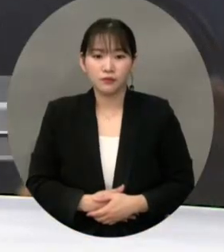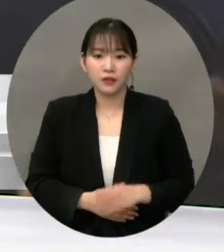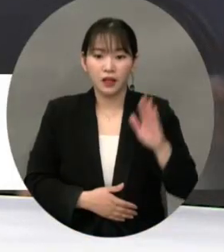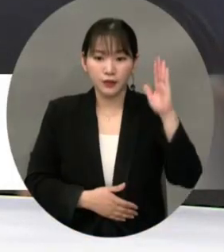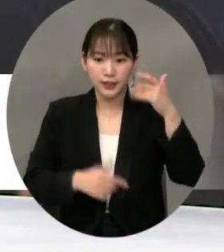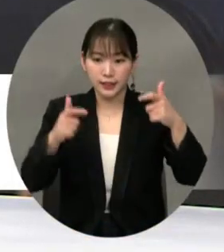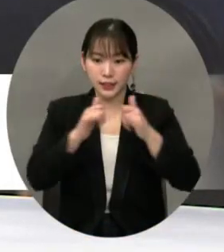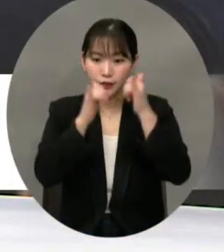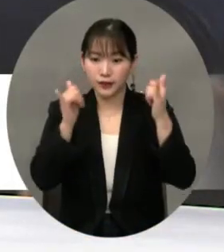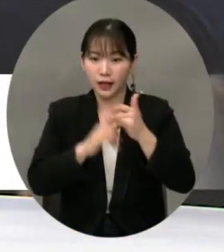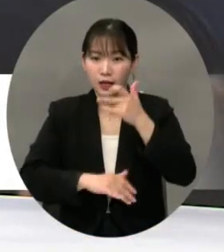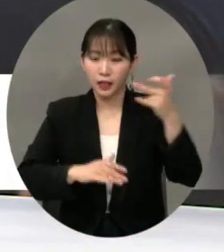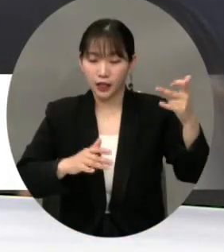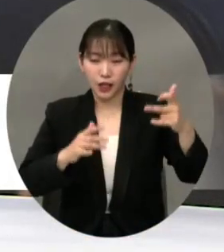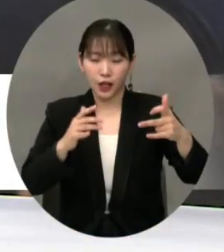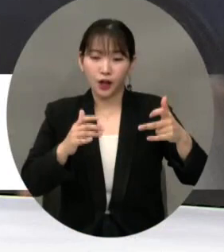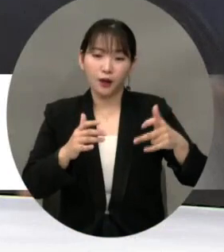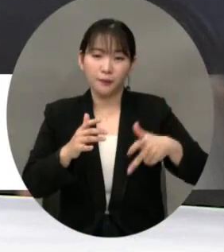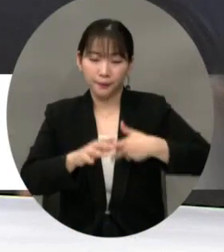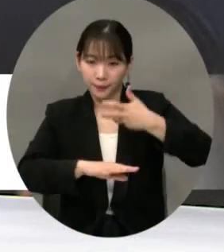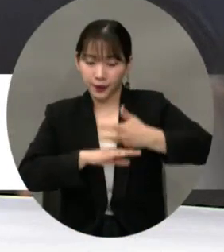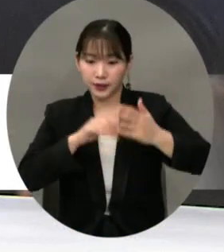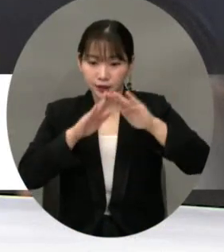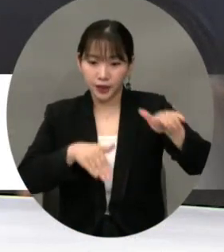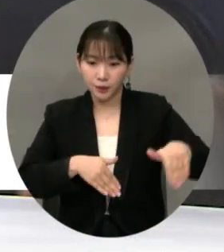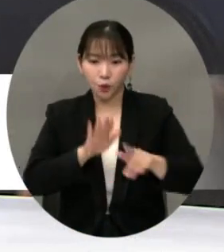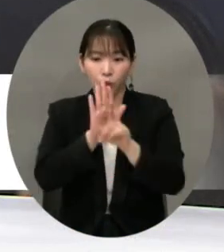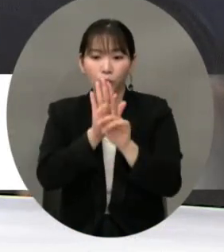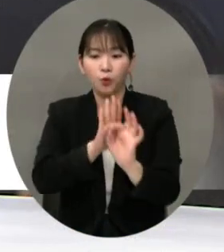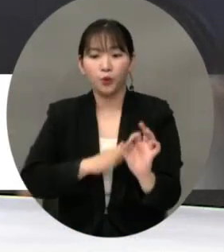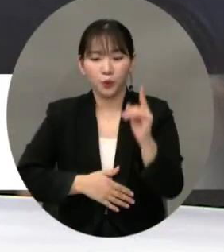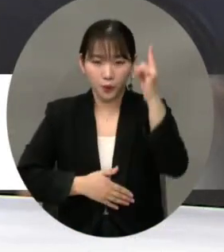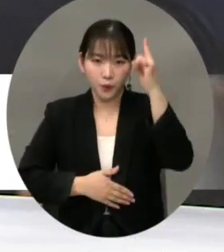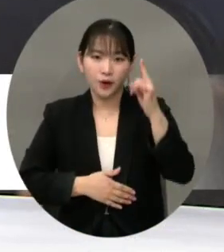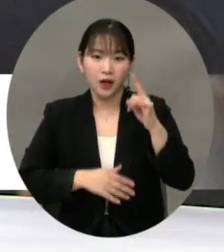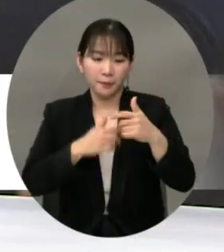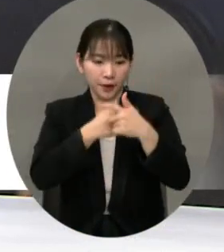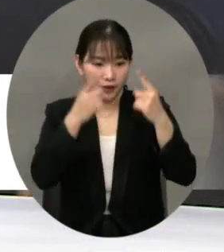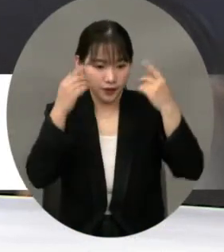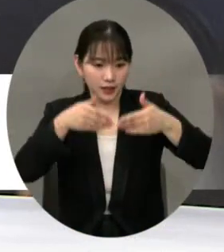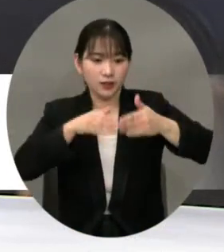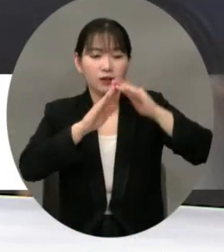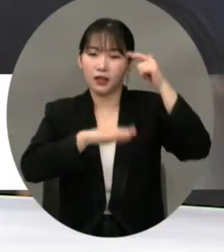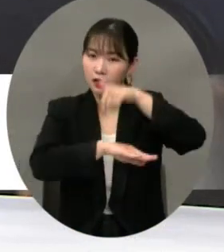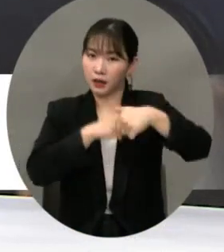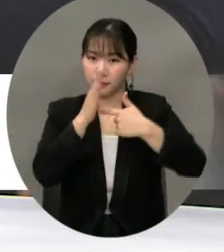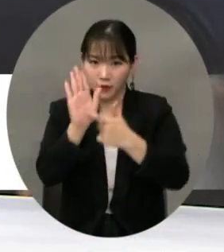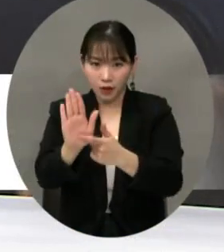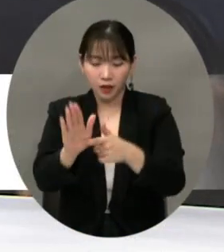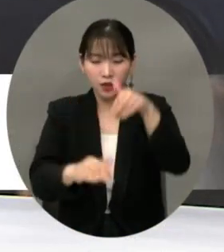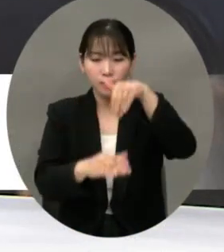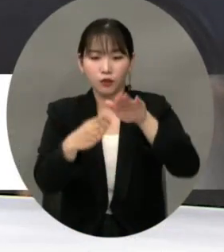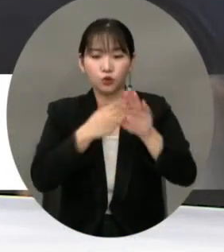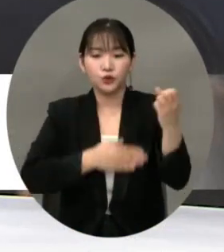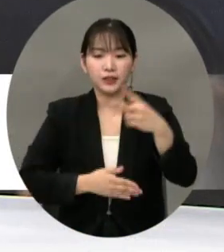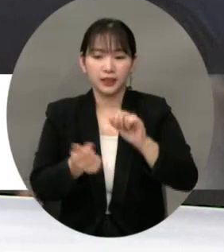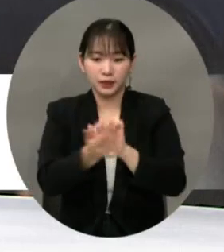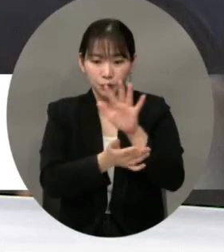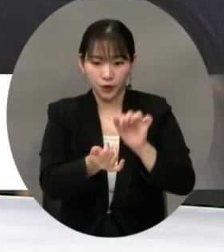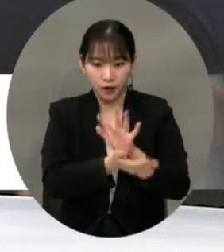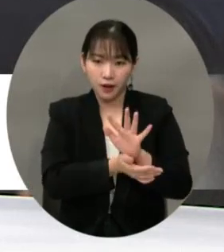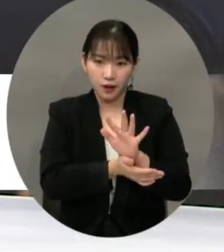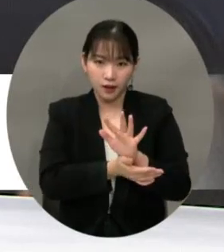최근 지역사회 큰 파장을 일으켰던 전라남도의 공모를 통한 의대 설립 계획 발표가 총선 이후 재점화되고